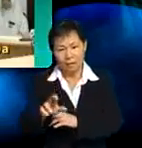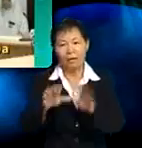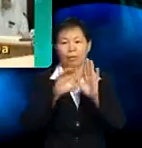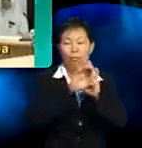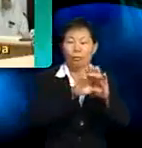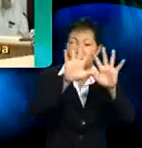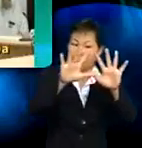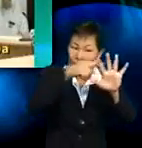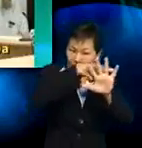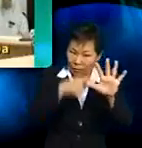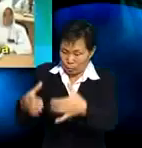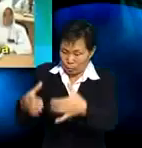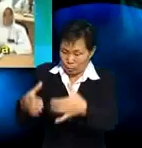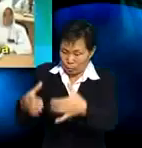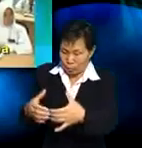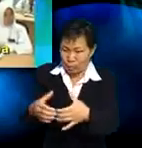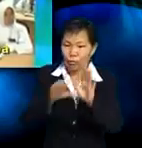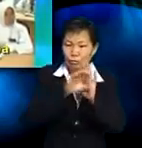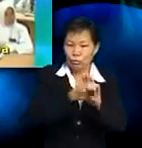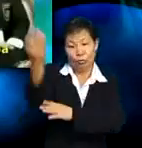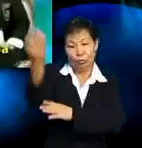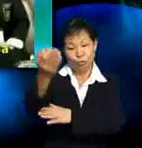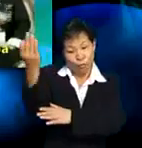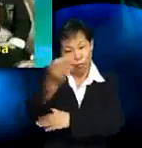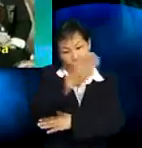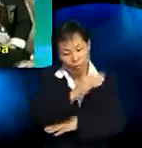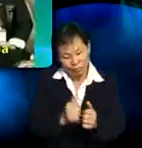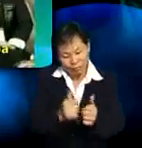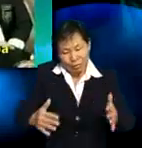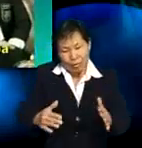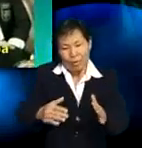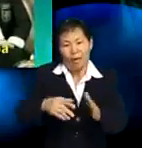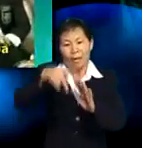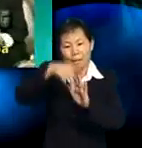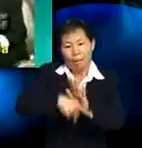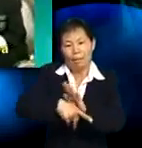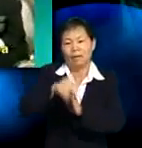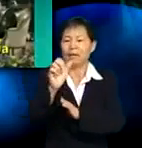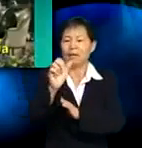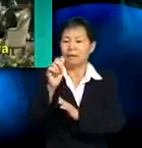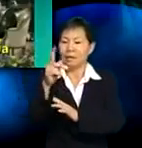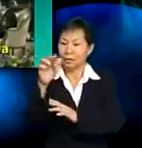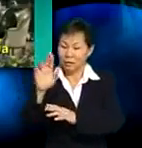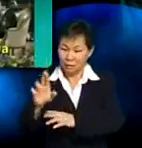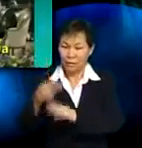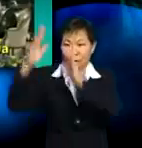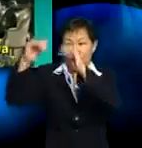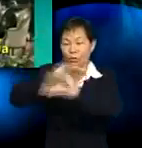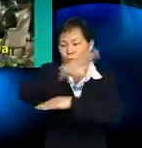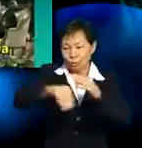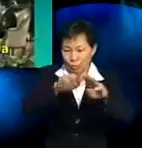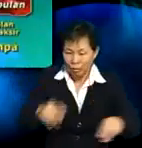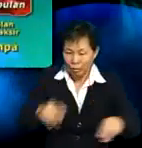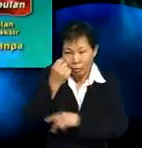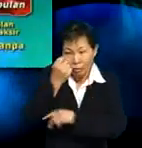5 perkumpulan seperti forum tanpa petak sel semoga para